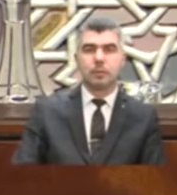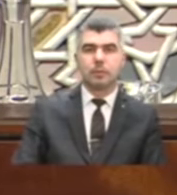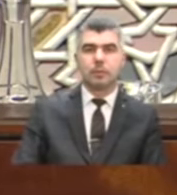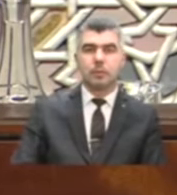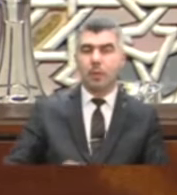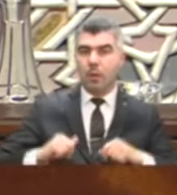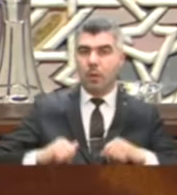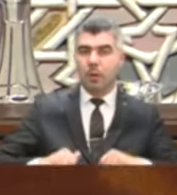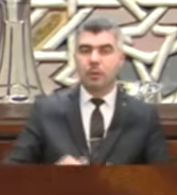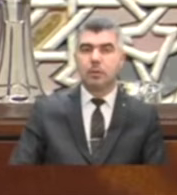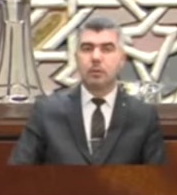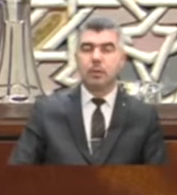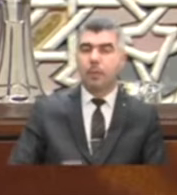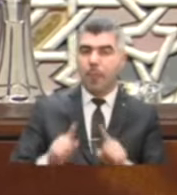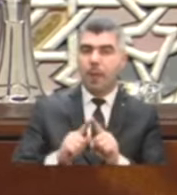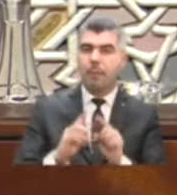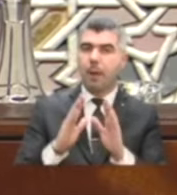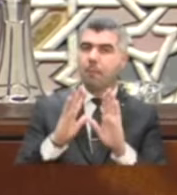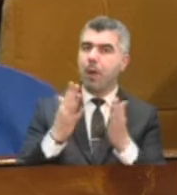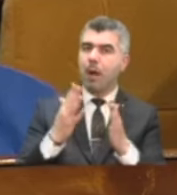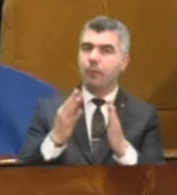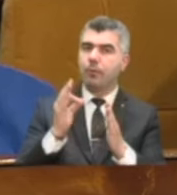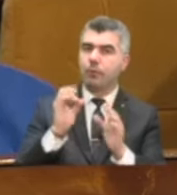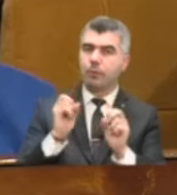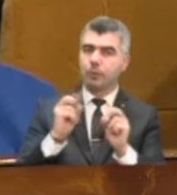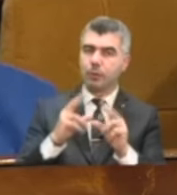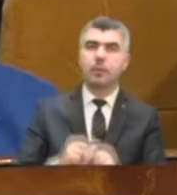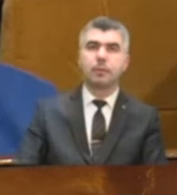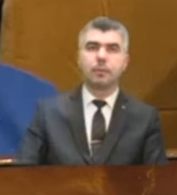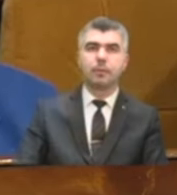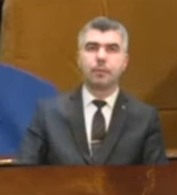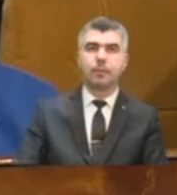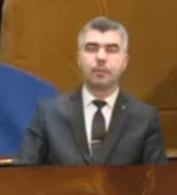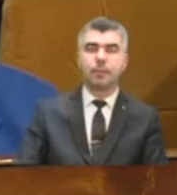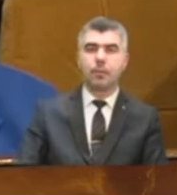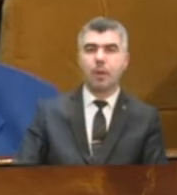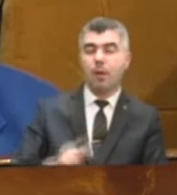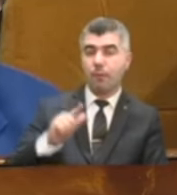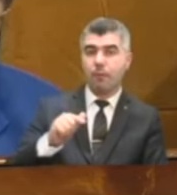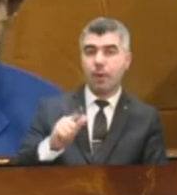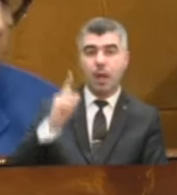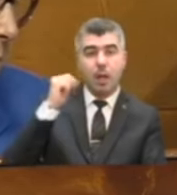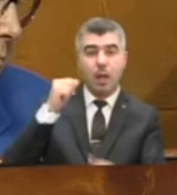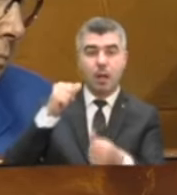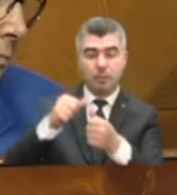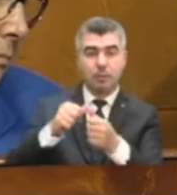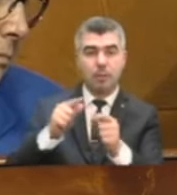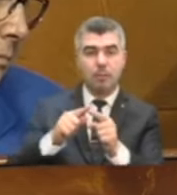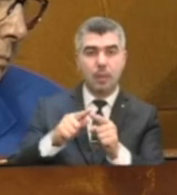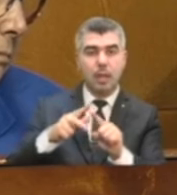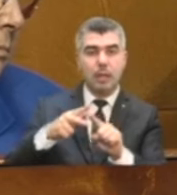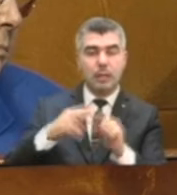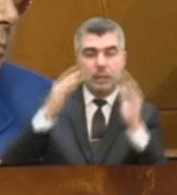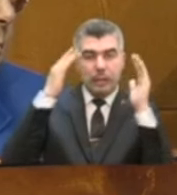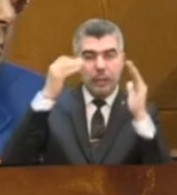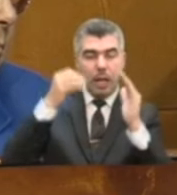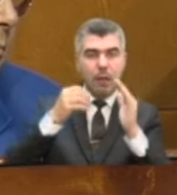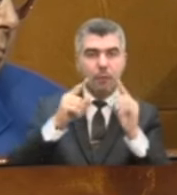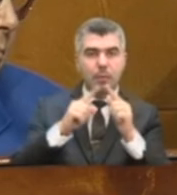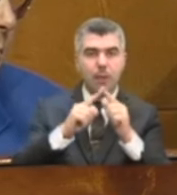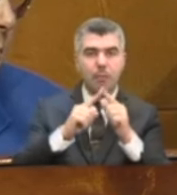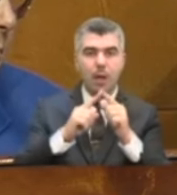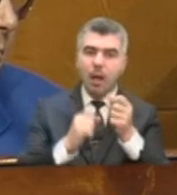سيد الوزير، ما يمكننا الا نتمنوا هذا المجهود، وما يمكننا الا نتمنوا ونذكروا بان الثقافه هي جزء من القوه الناعمه